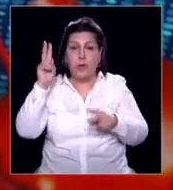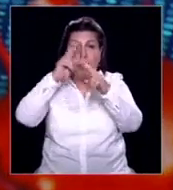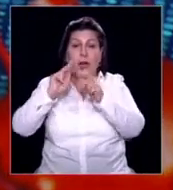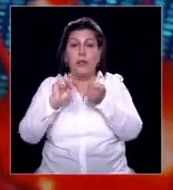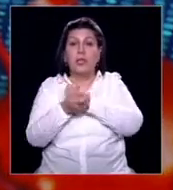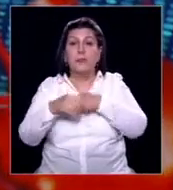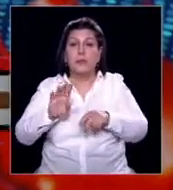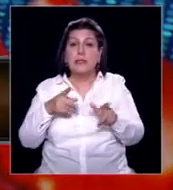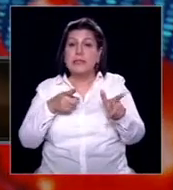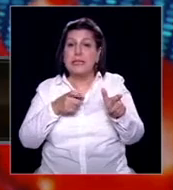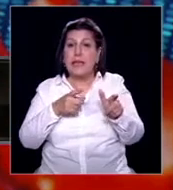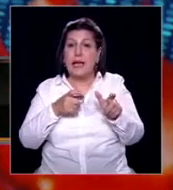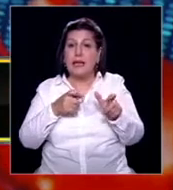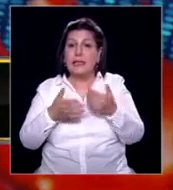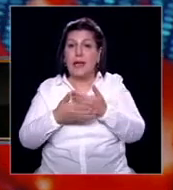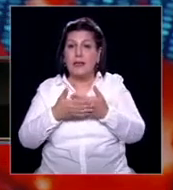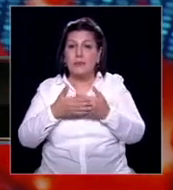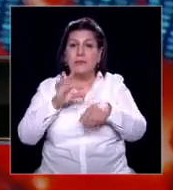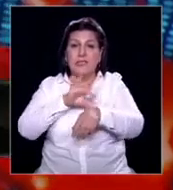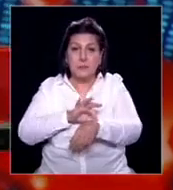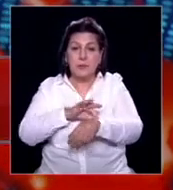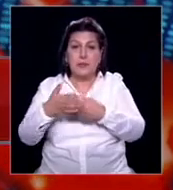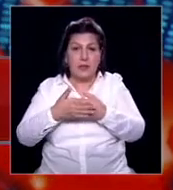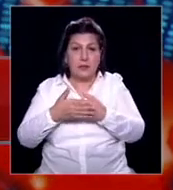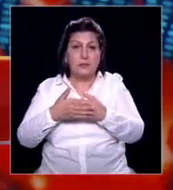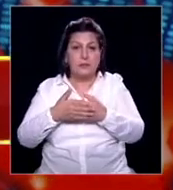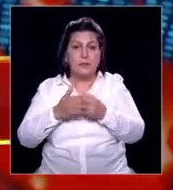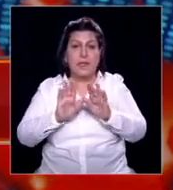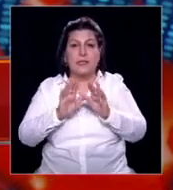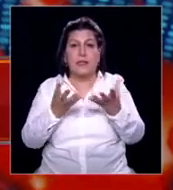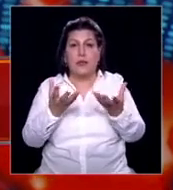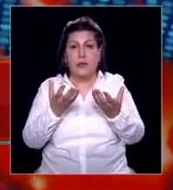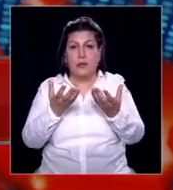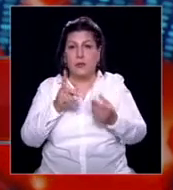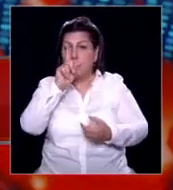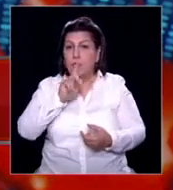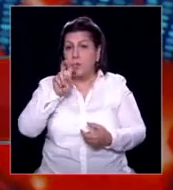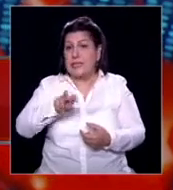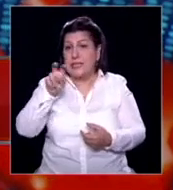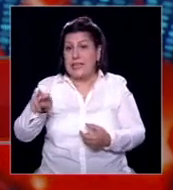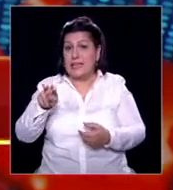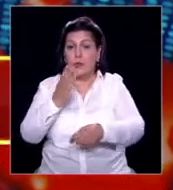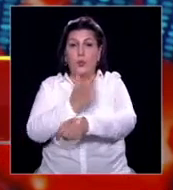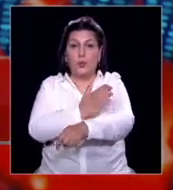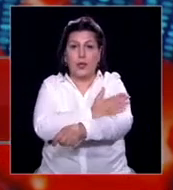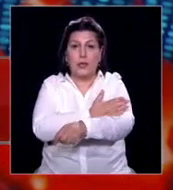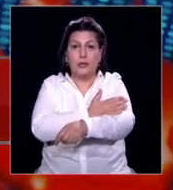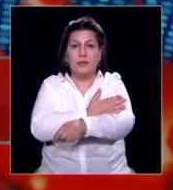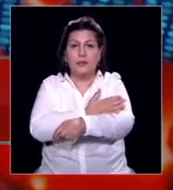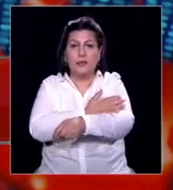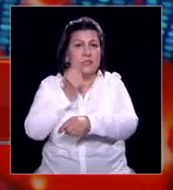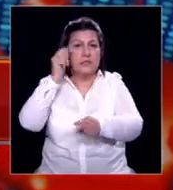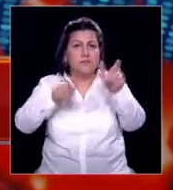değiştirmedi. Silah yardımının yerini tıbbi malzeme desteği aldı. Salgın 188 ülkede 310 bin kişiye